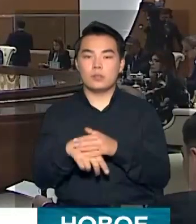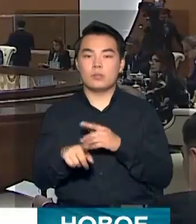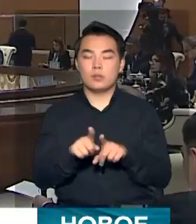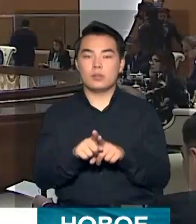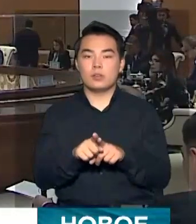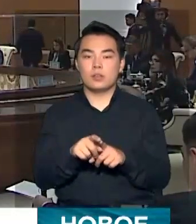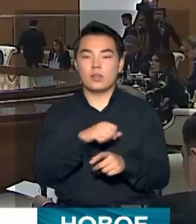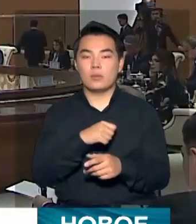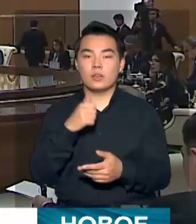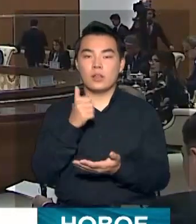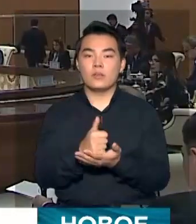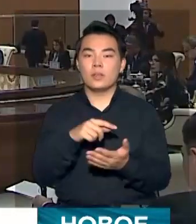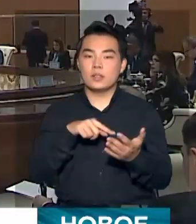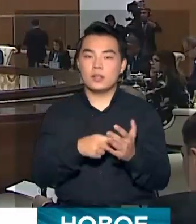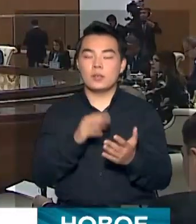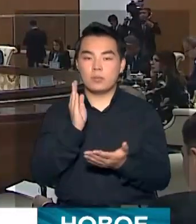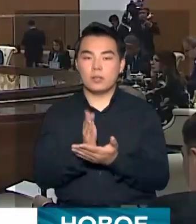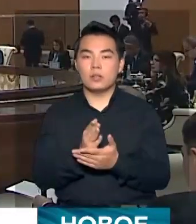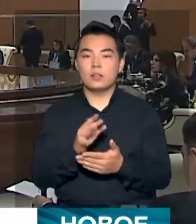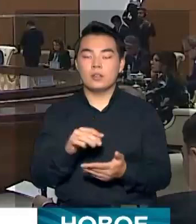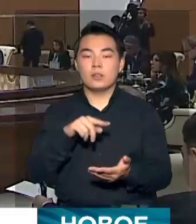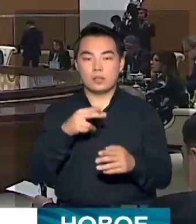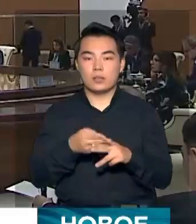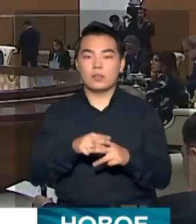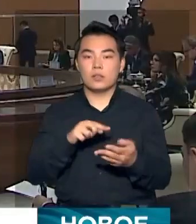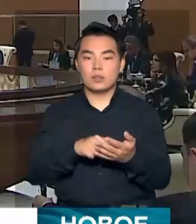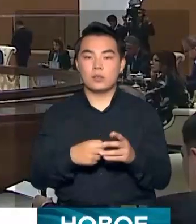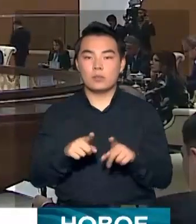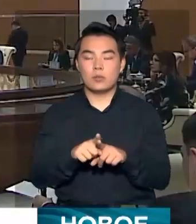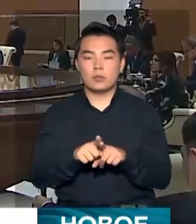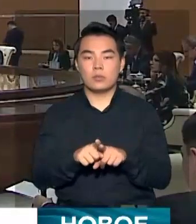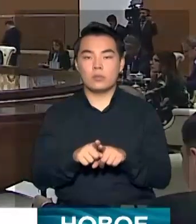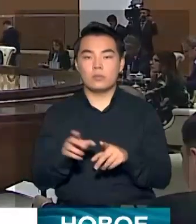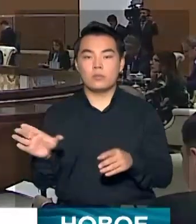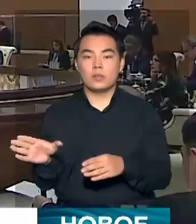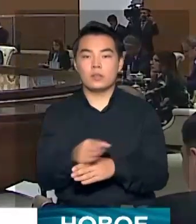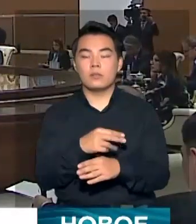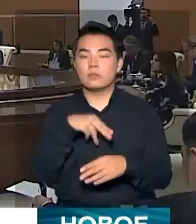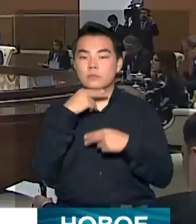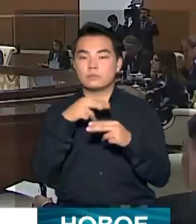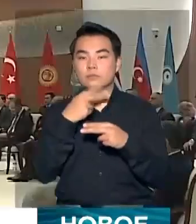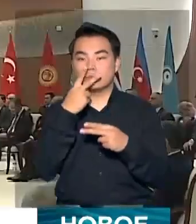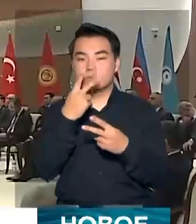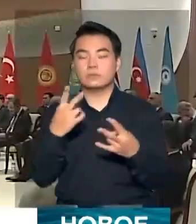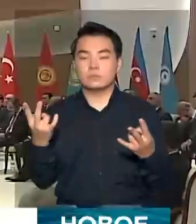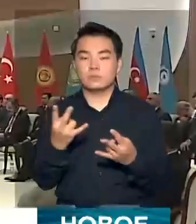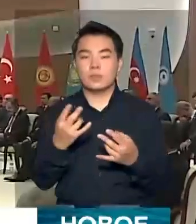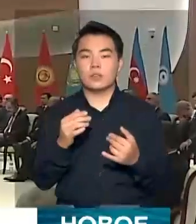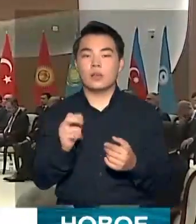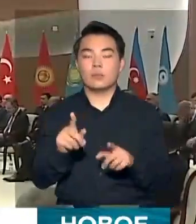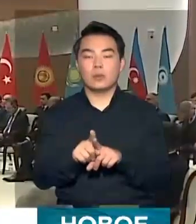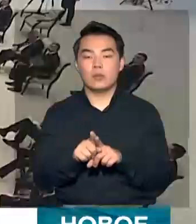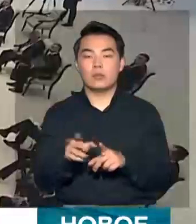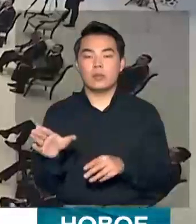қағидат. Сондықтан бұл қағидатқа басымдық ретінде баса назар аударамыз. Как уточнил